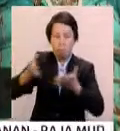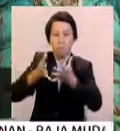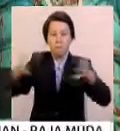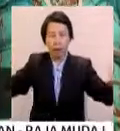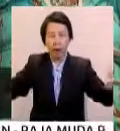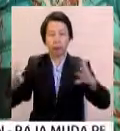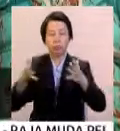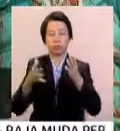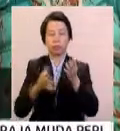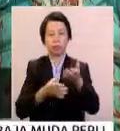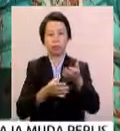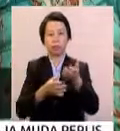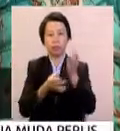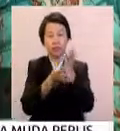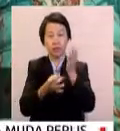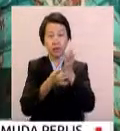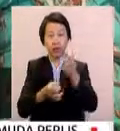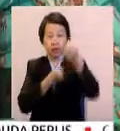minyak kelapa sawit,